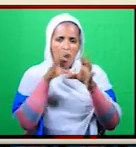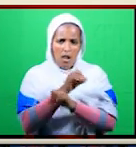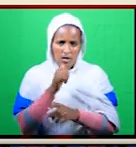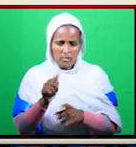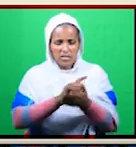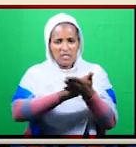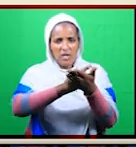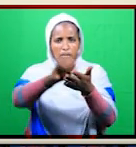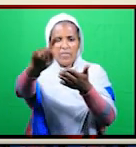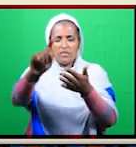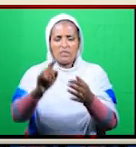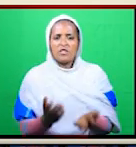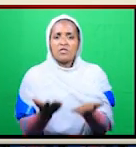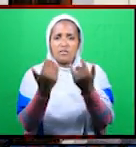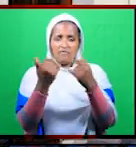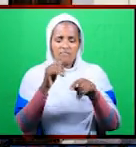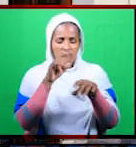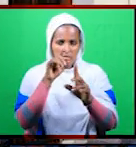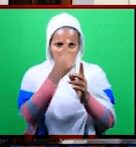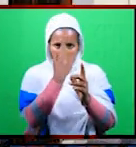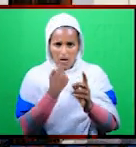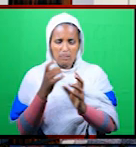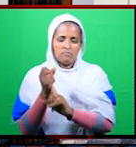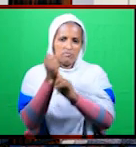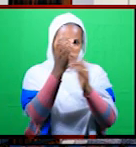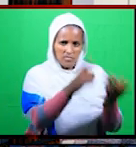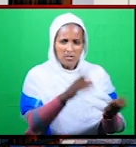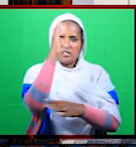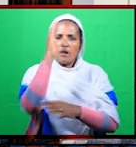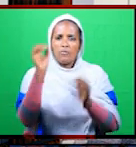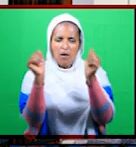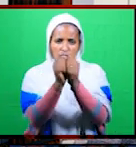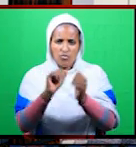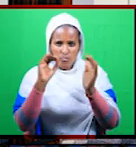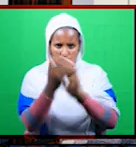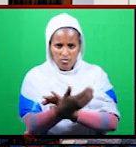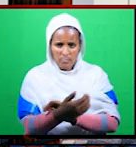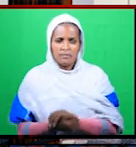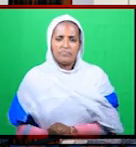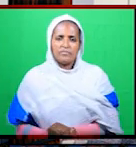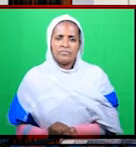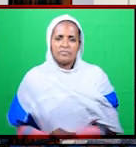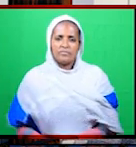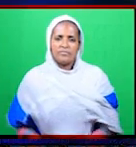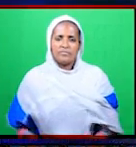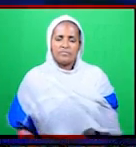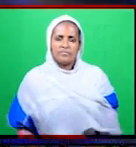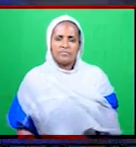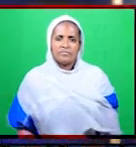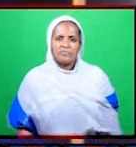ምላሽ አልተጠናቀቀም። ሳምንት ቀሪዎቹን ይዘን እንመለሳለን። ሰላም፣ እግዚአብሔር ከሁላችን ጋር ይሁን።